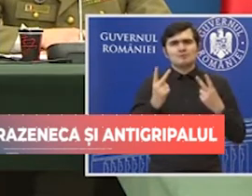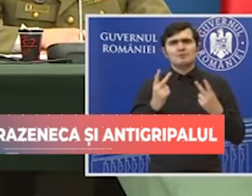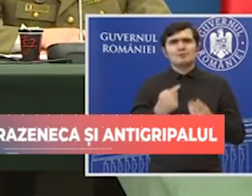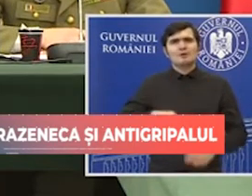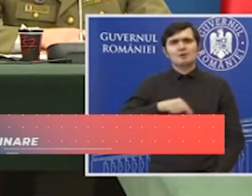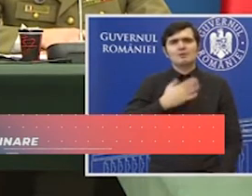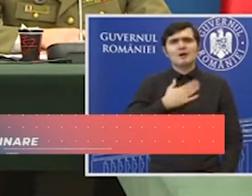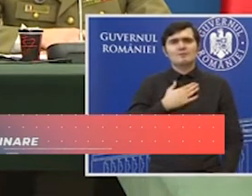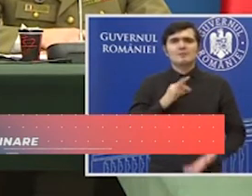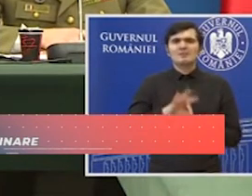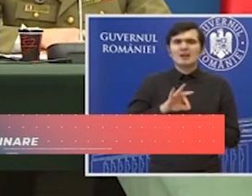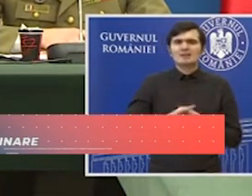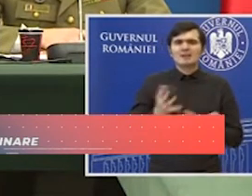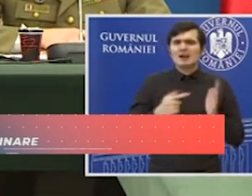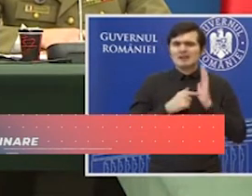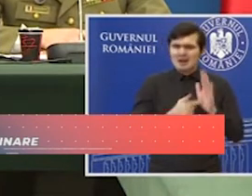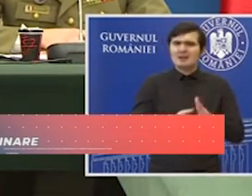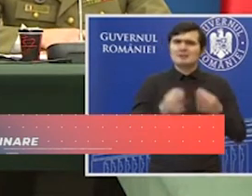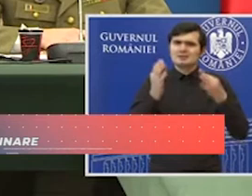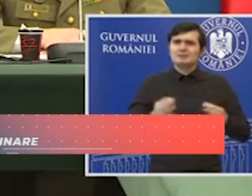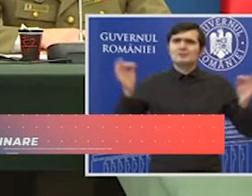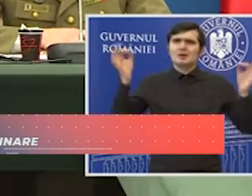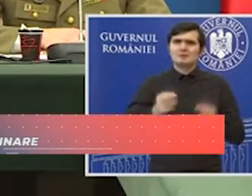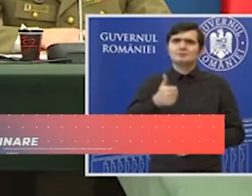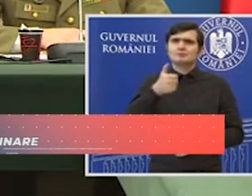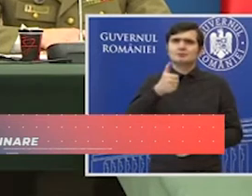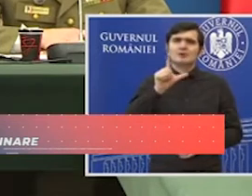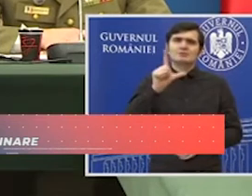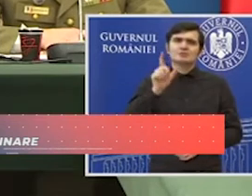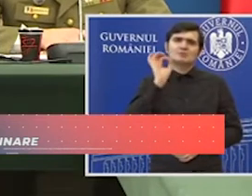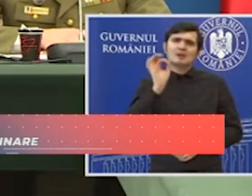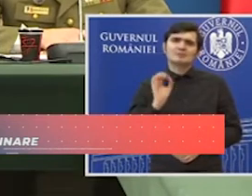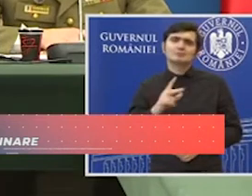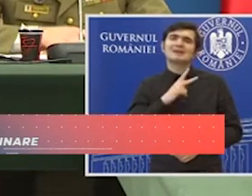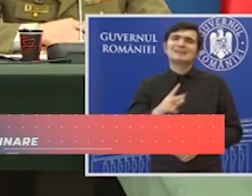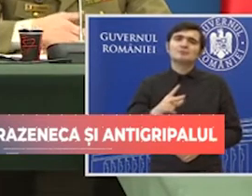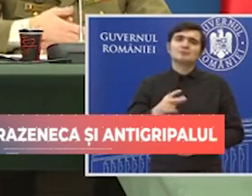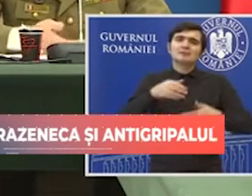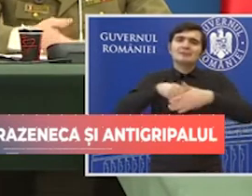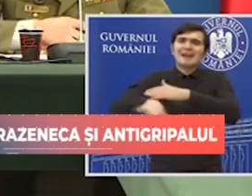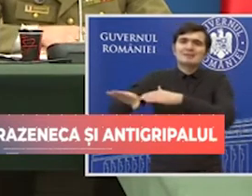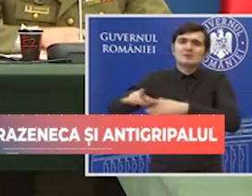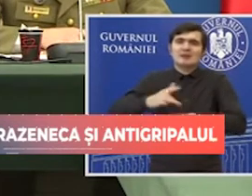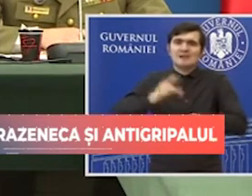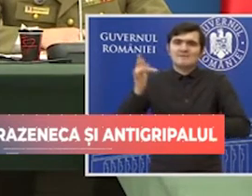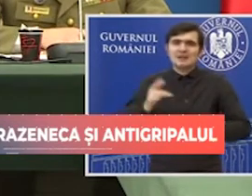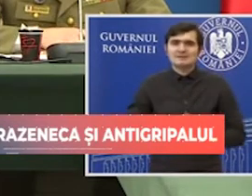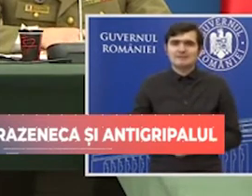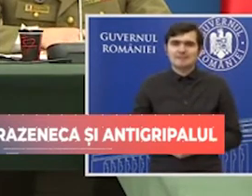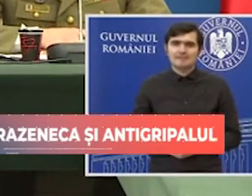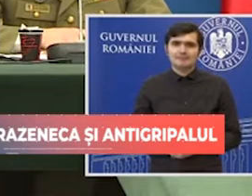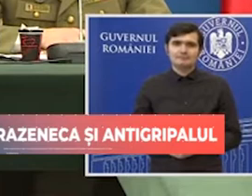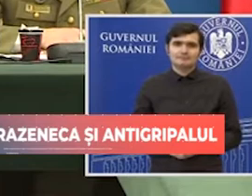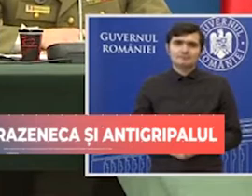avem date care ne certifică o scădere cu 67% a riscului de a transmite această infecție, practic de a face infecția